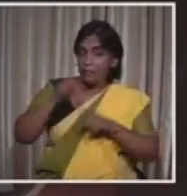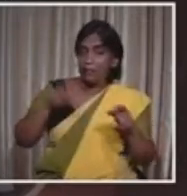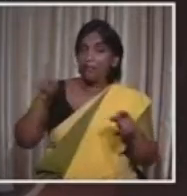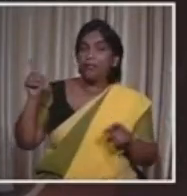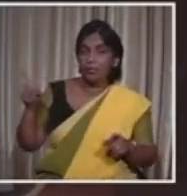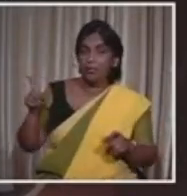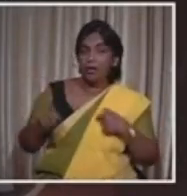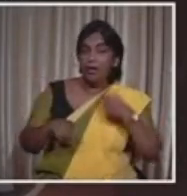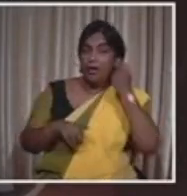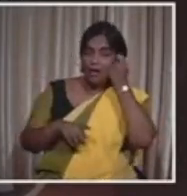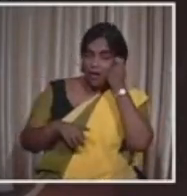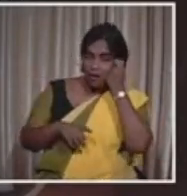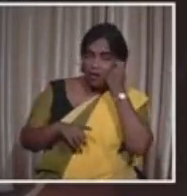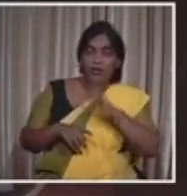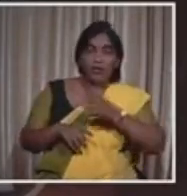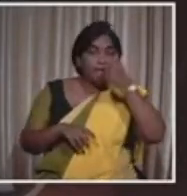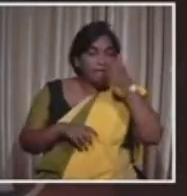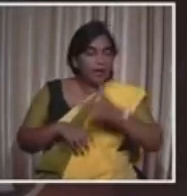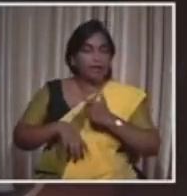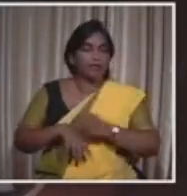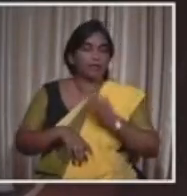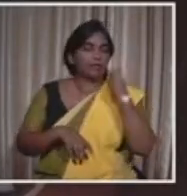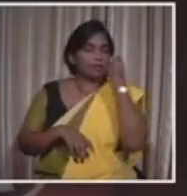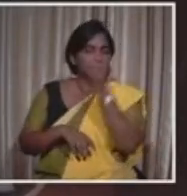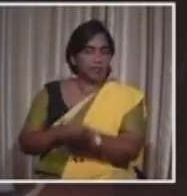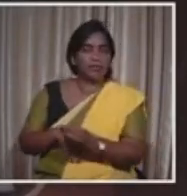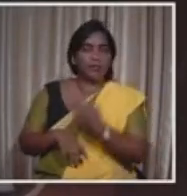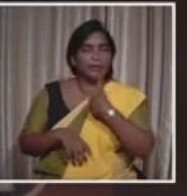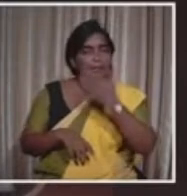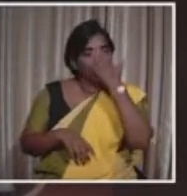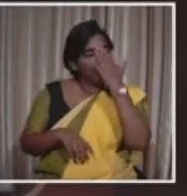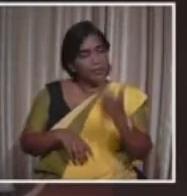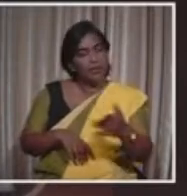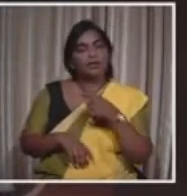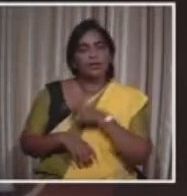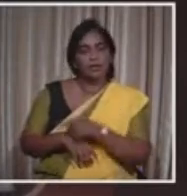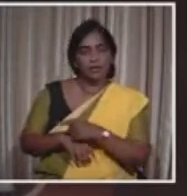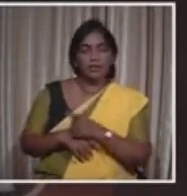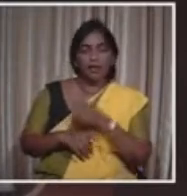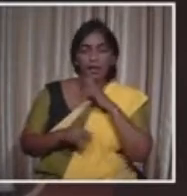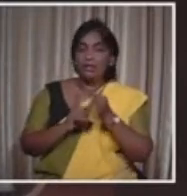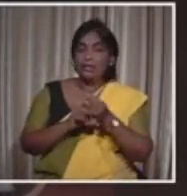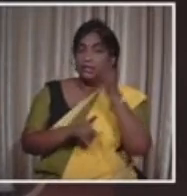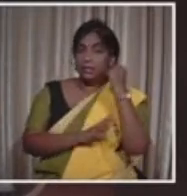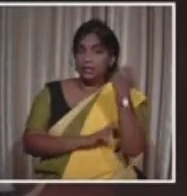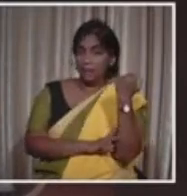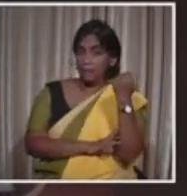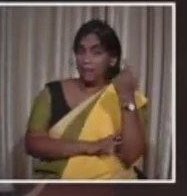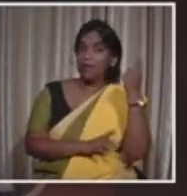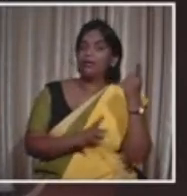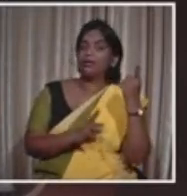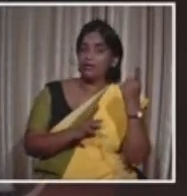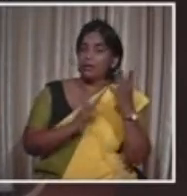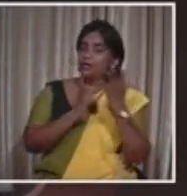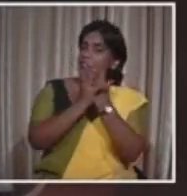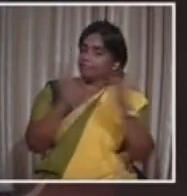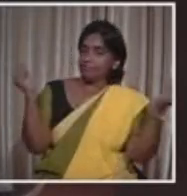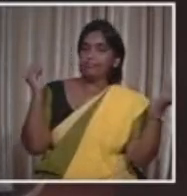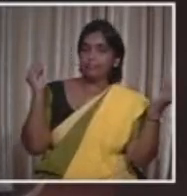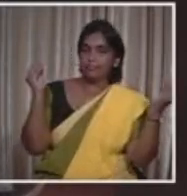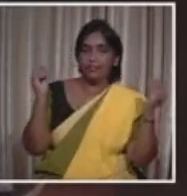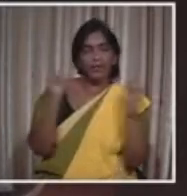ඒ මතයට වටිනාකම ලබා දීලා කරුණා කරලා මේ විධායක ජනාධිපති ක්‍රමය අහෝසි